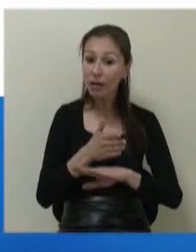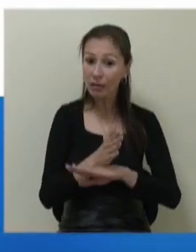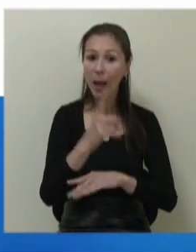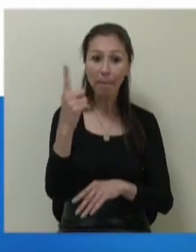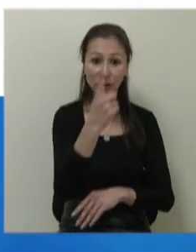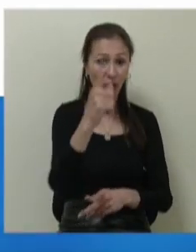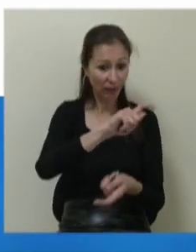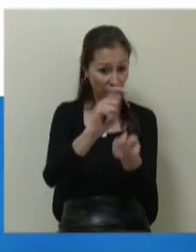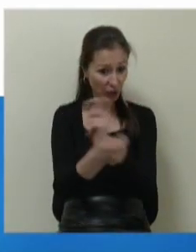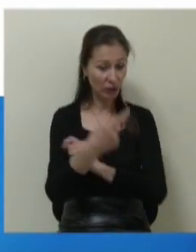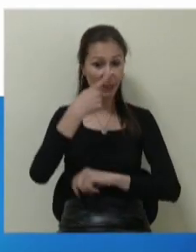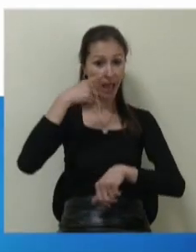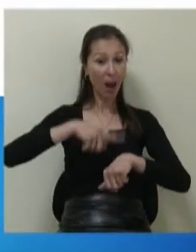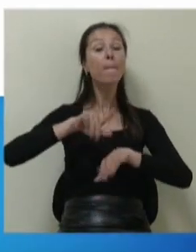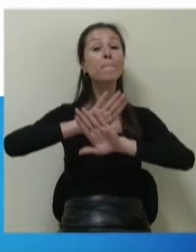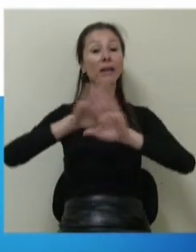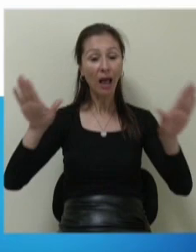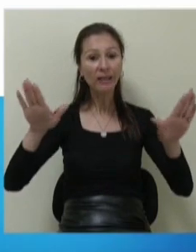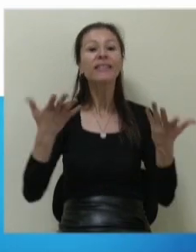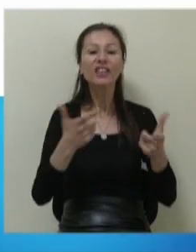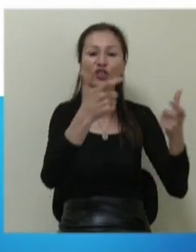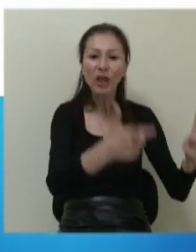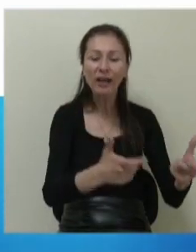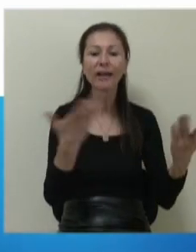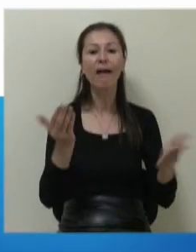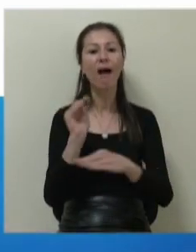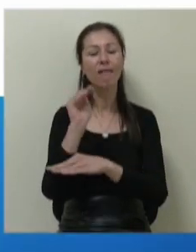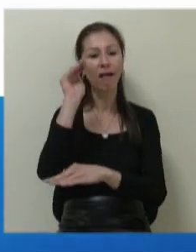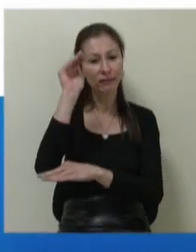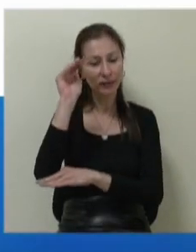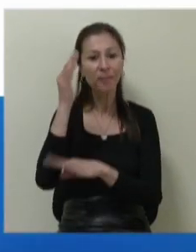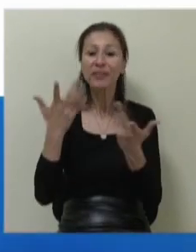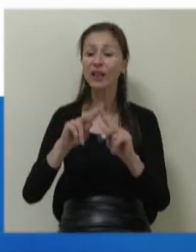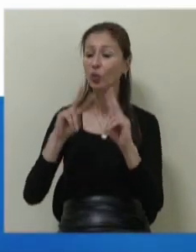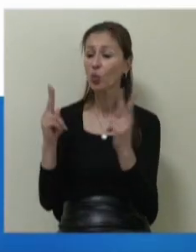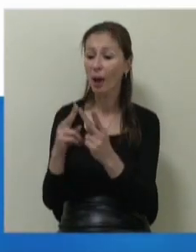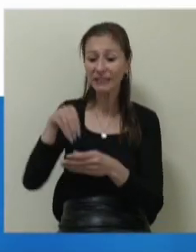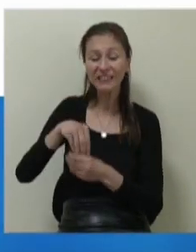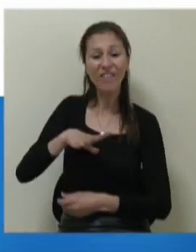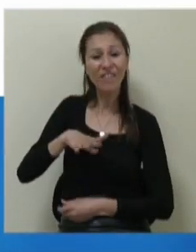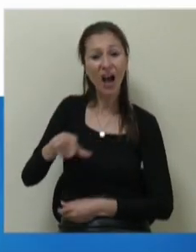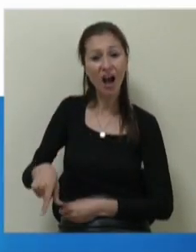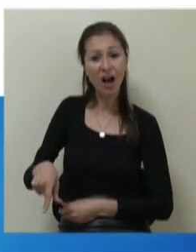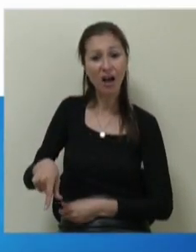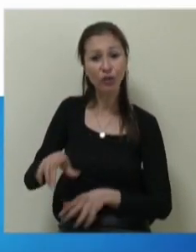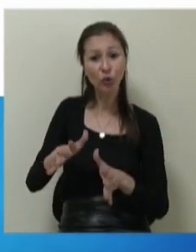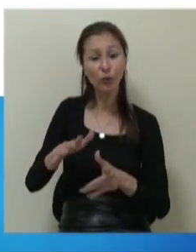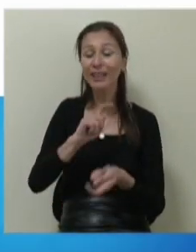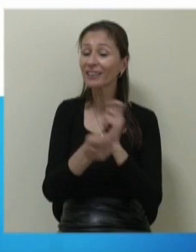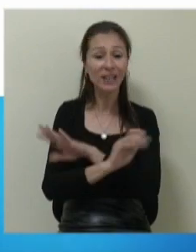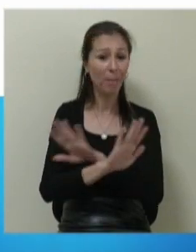şeyleri değiştireceğimize inanmadan ne şehirleri, ne hayatı, ne de dünyamızın içinde olduğu bu durumu